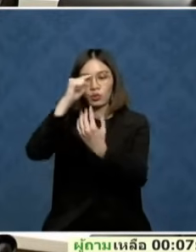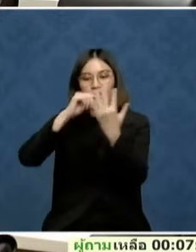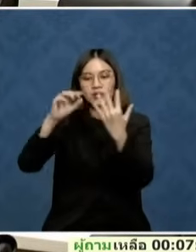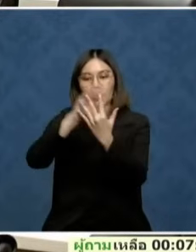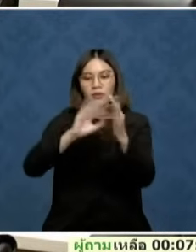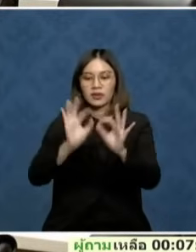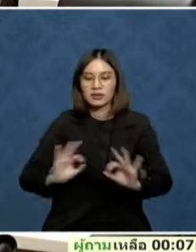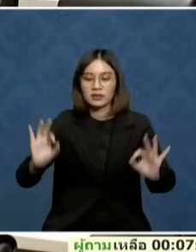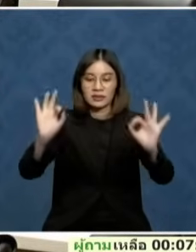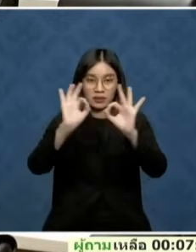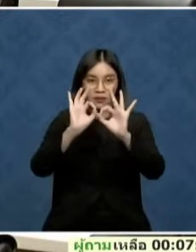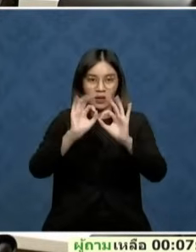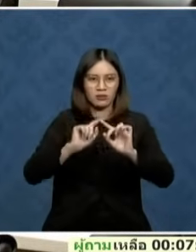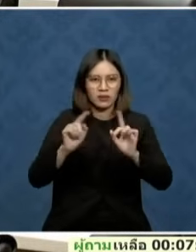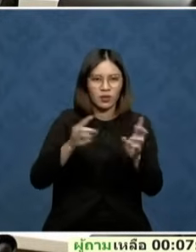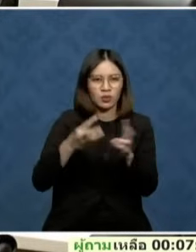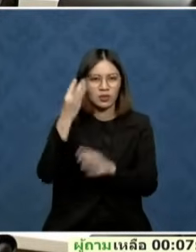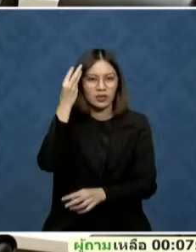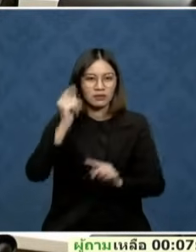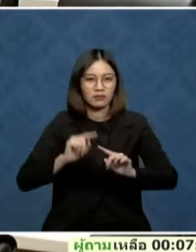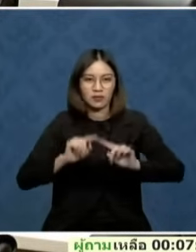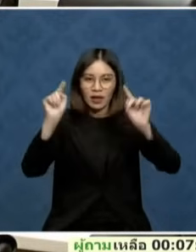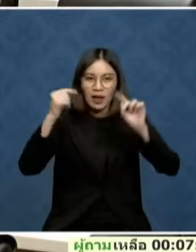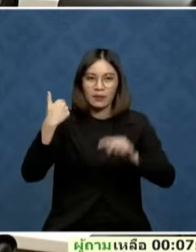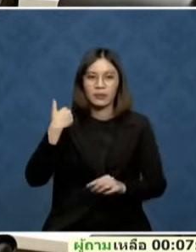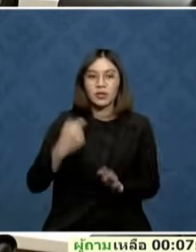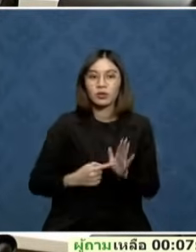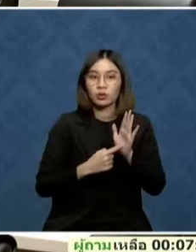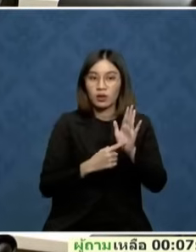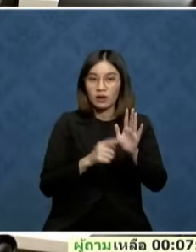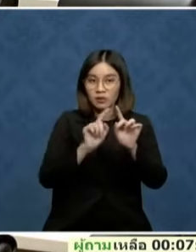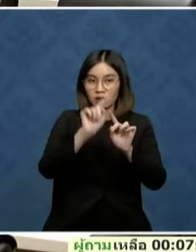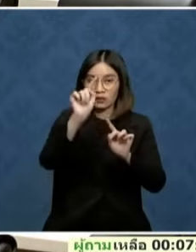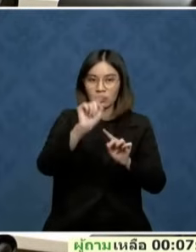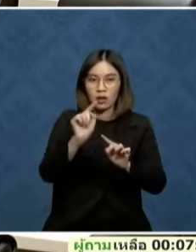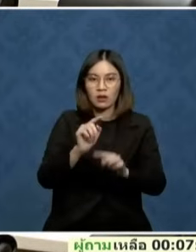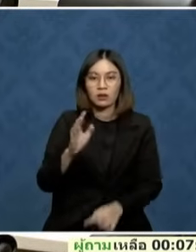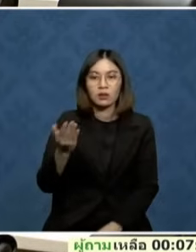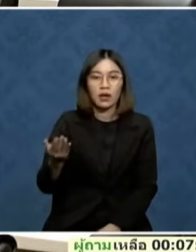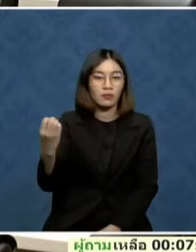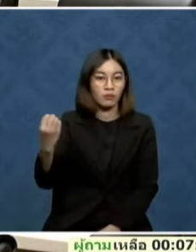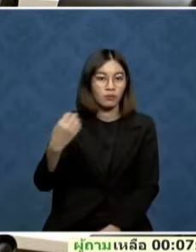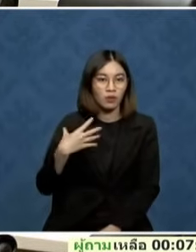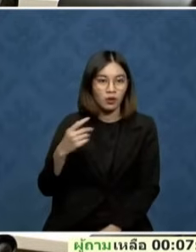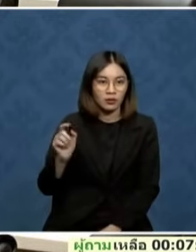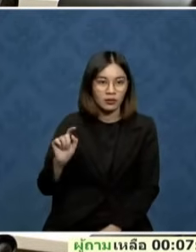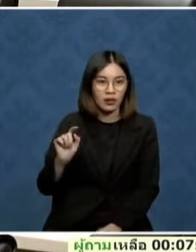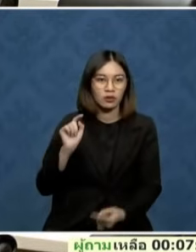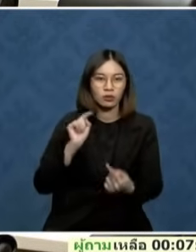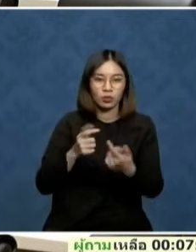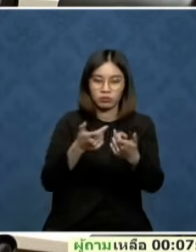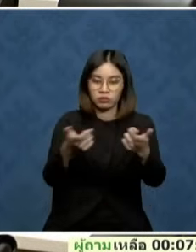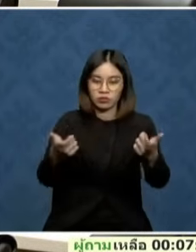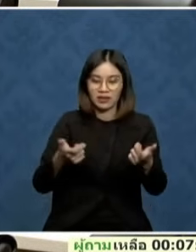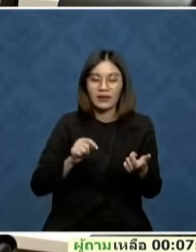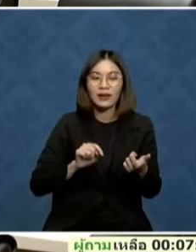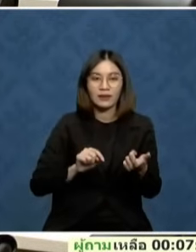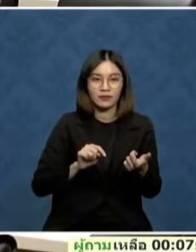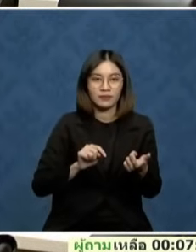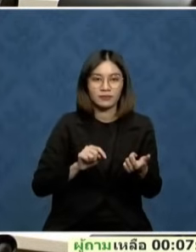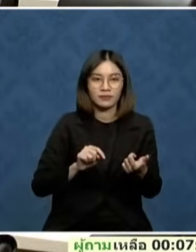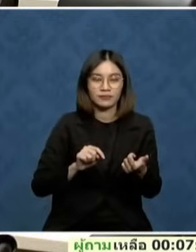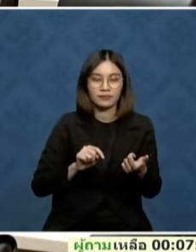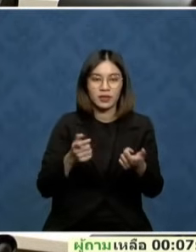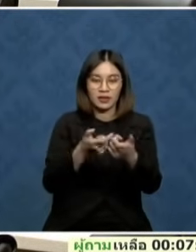ต่เราจะมีมุมมองหลายอย่างที่ไม่ตรงกันเอาอย่างเรื่องแรกนะครับที่ท่านพูดถึงว่าในรายงานนะครับ